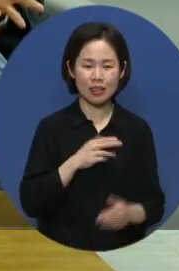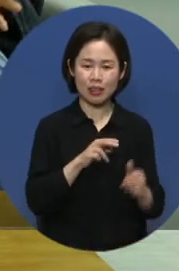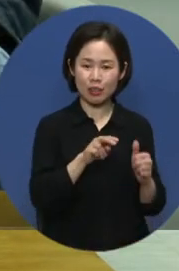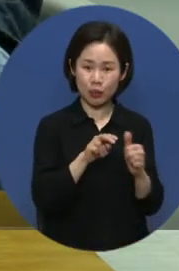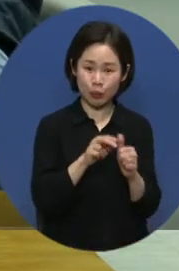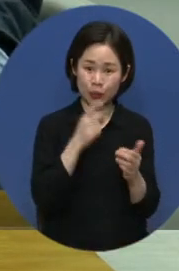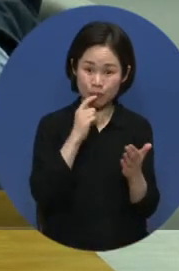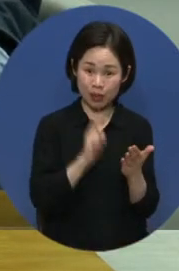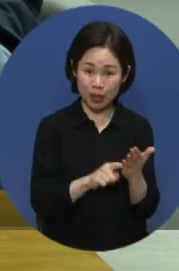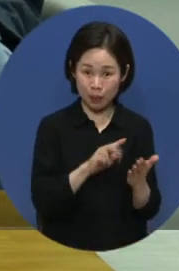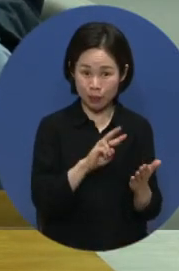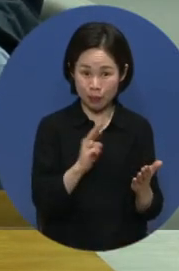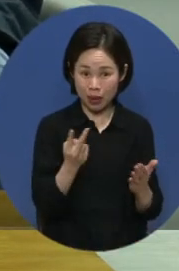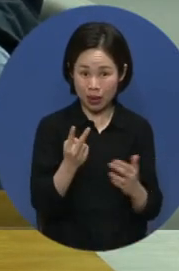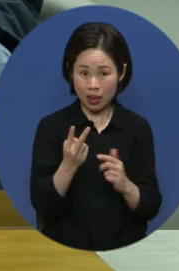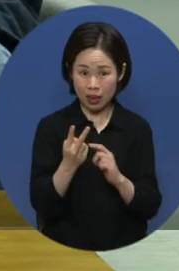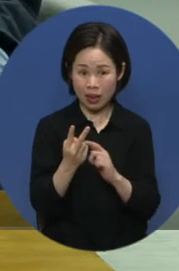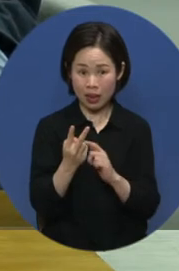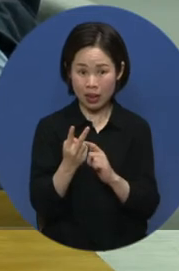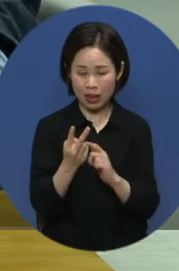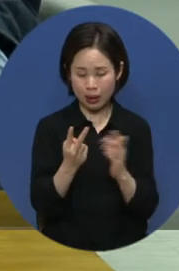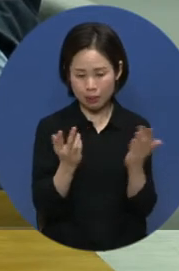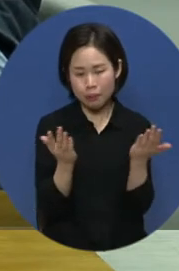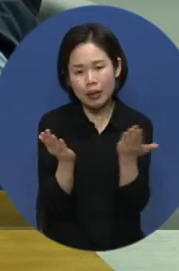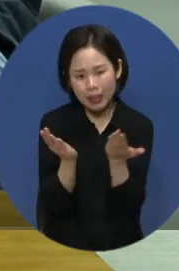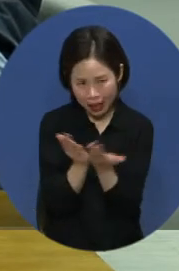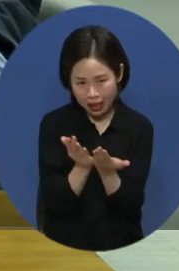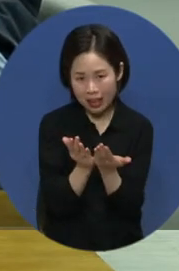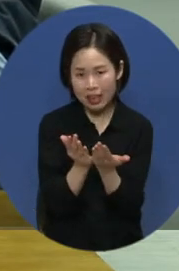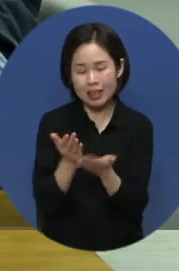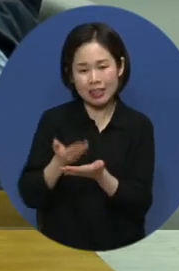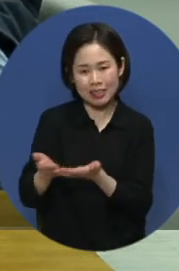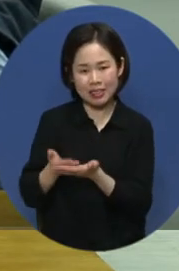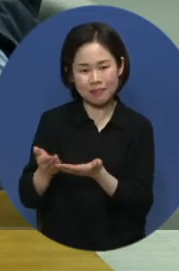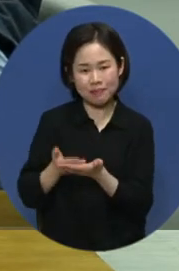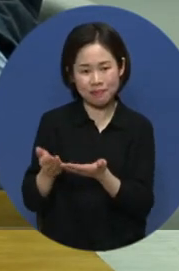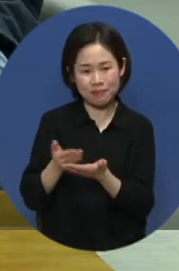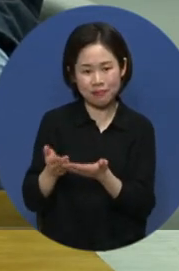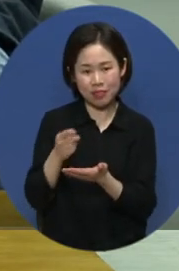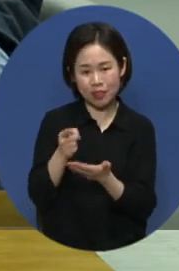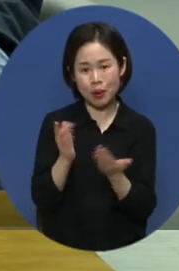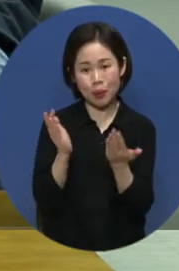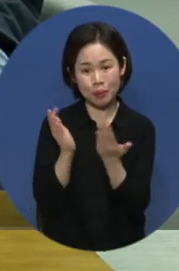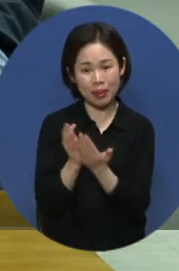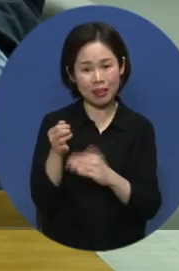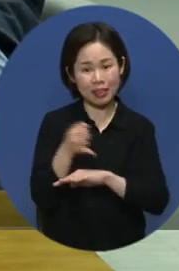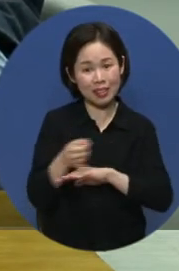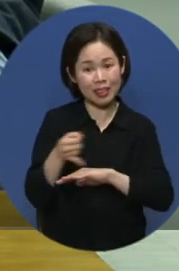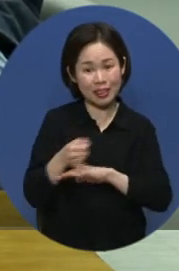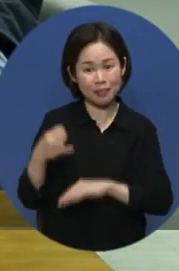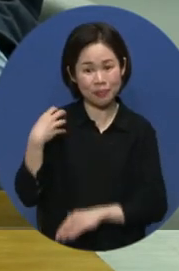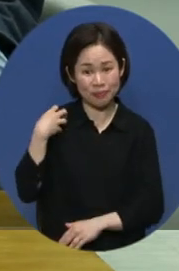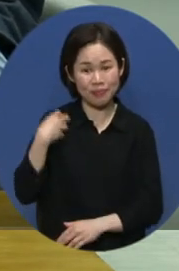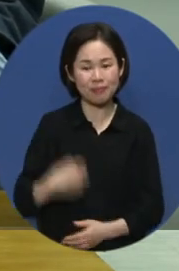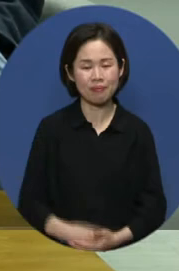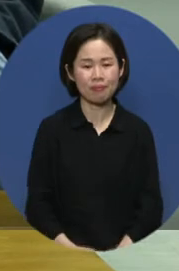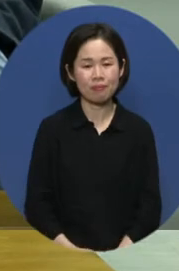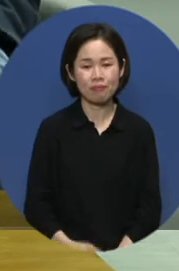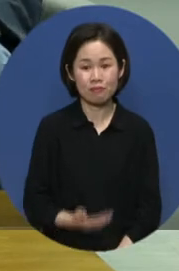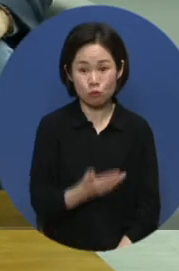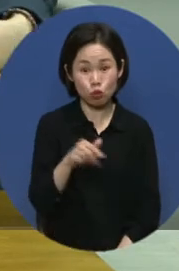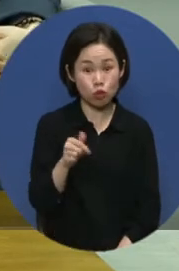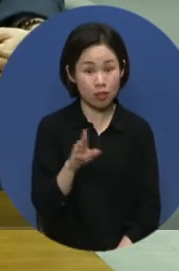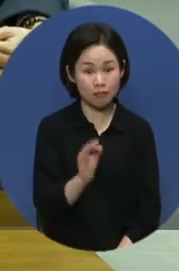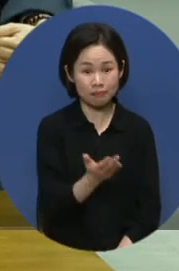고쳐진 글에 맞는 삽화를 그리고 그거에 맞는 디자인을 하고 있어요. 주영